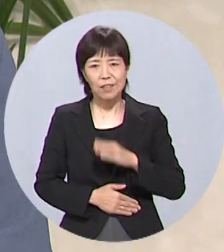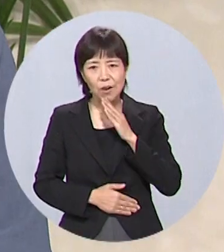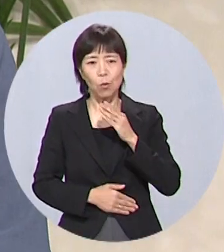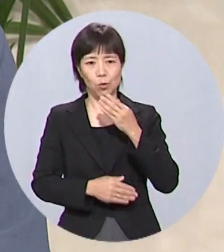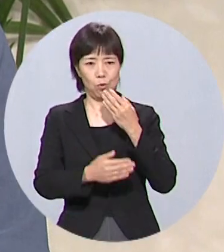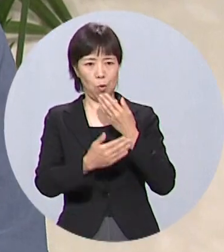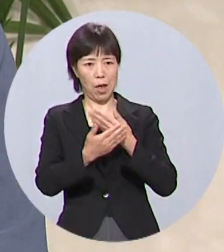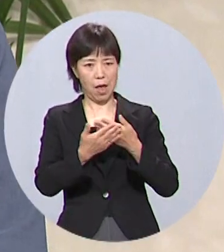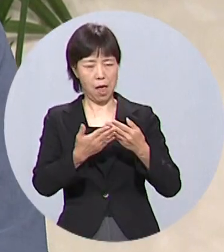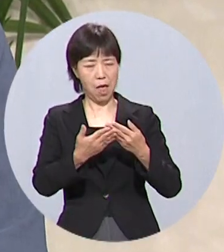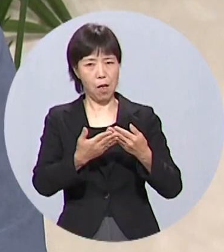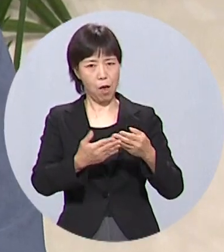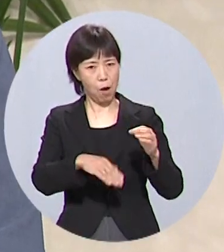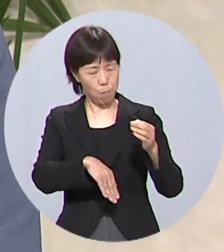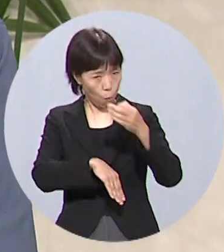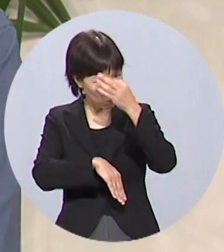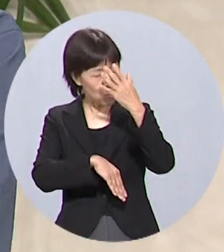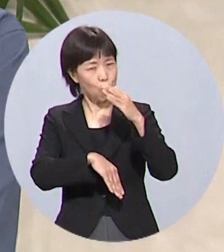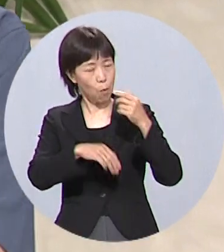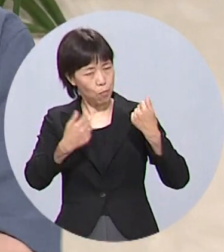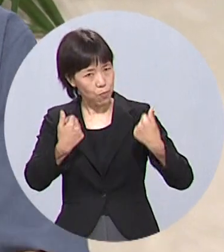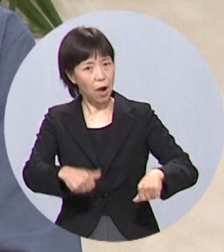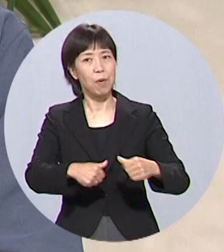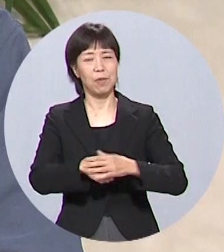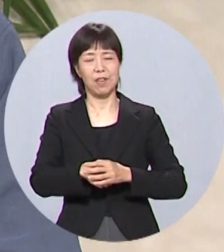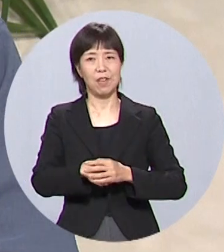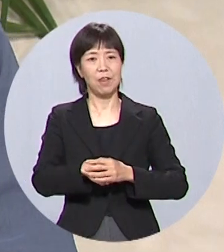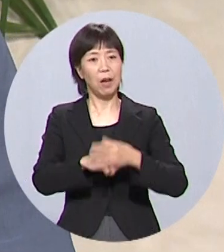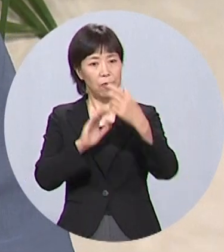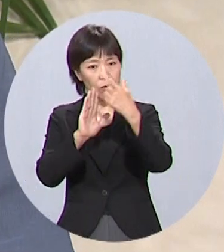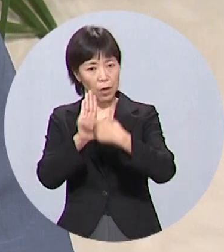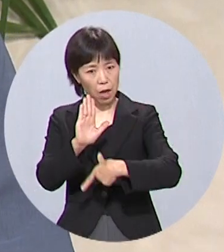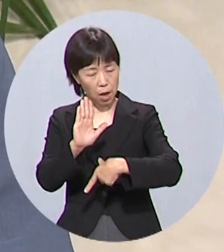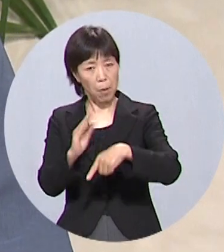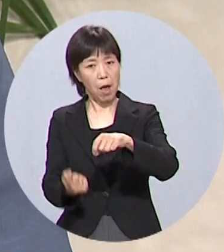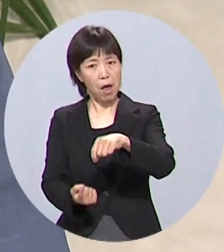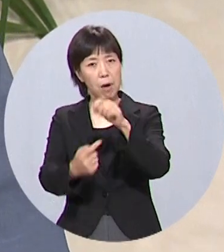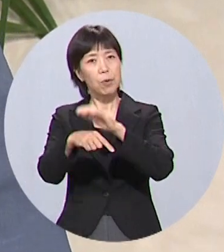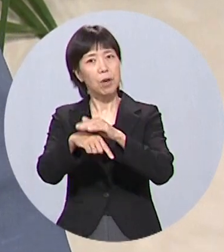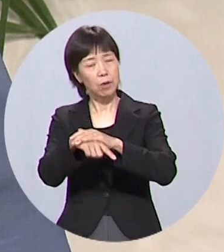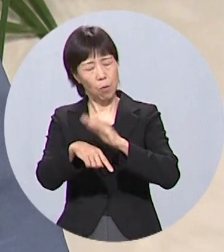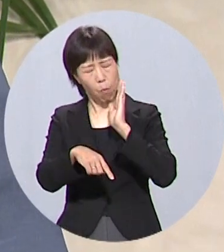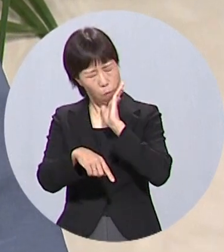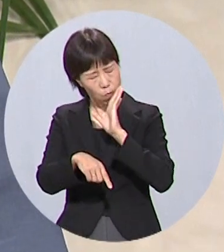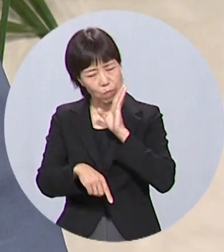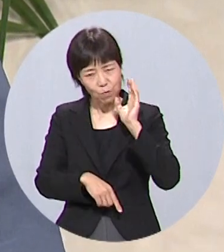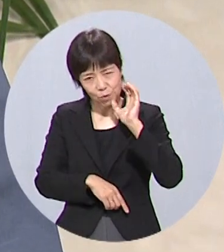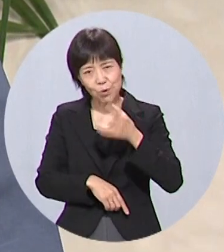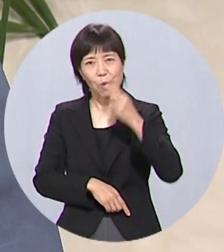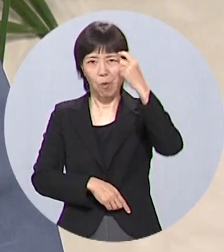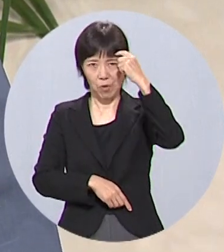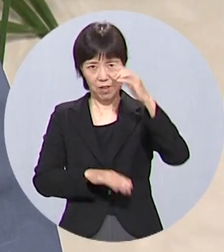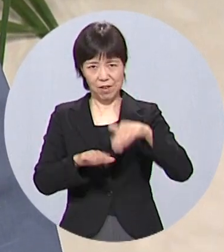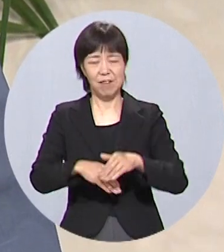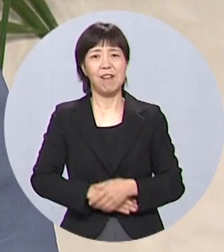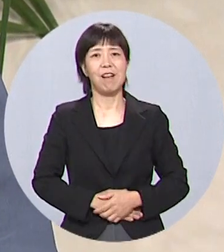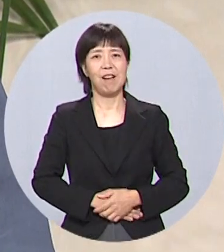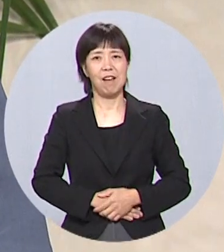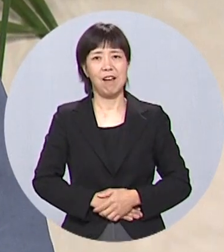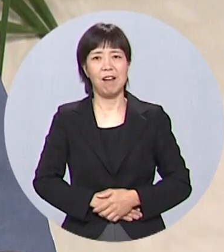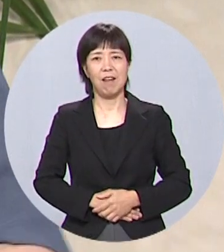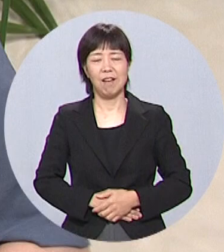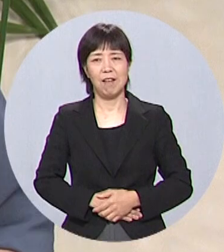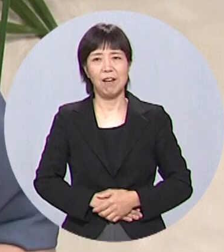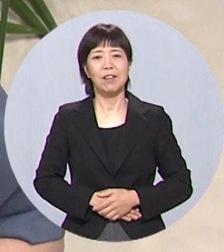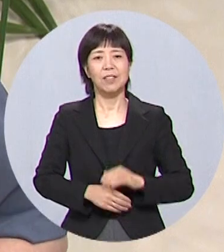うアーティストであるっていうところもあるんですけど、本当にそのテーマの取り上げ方も含めて本当に素晴らしいなというふうに感じますよね。ぜひ皆さん